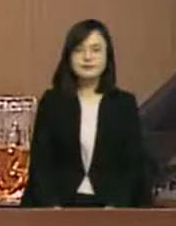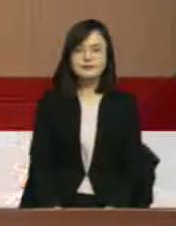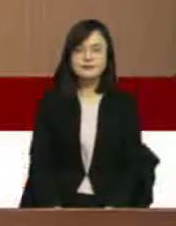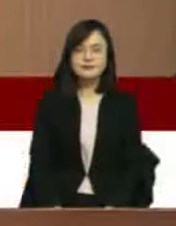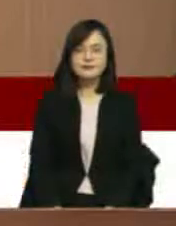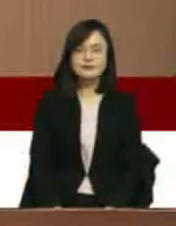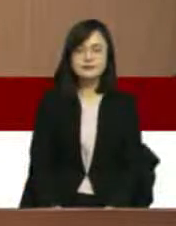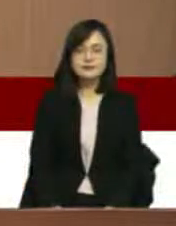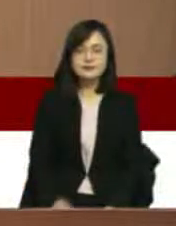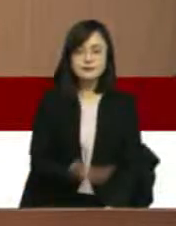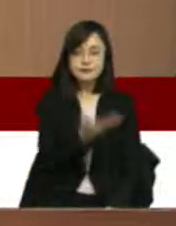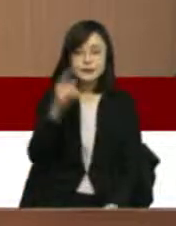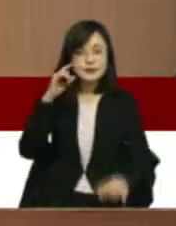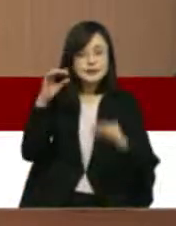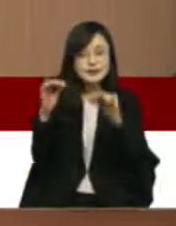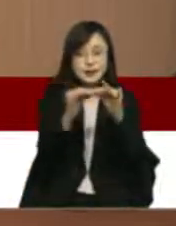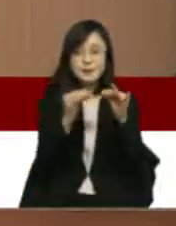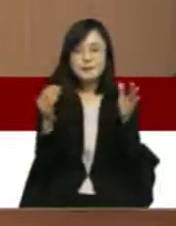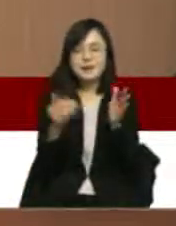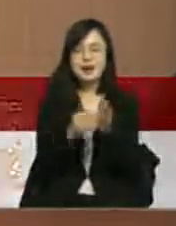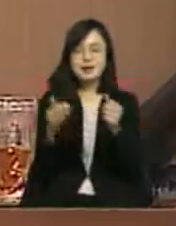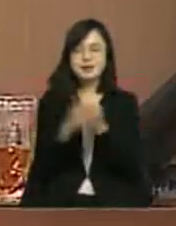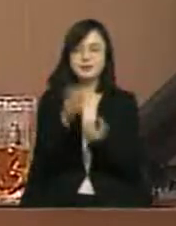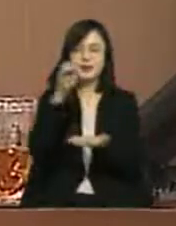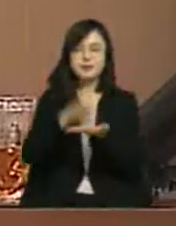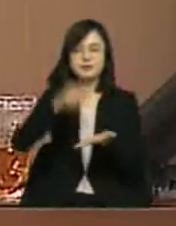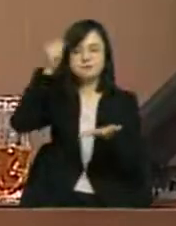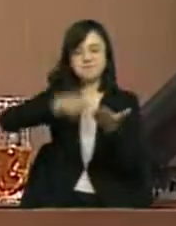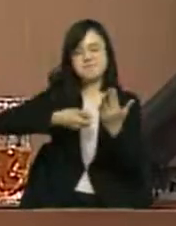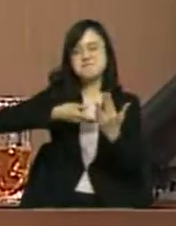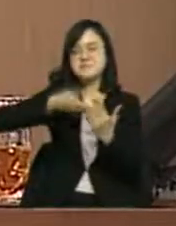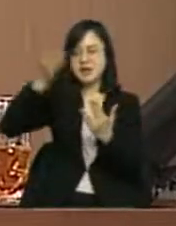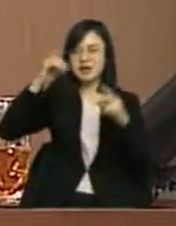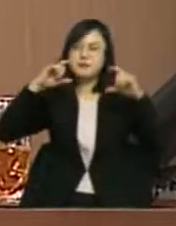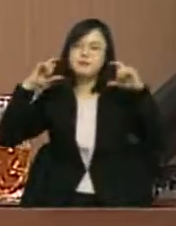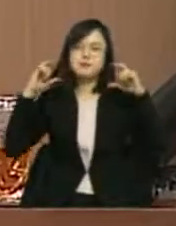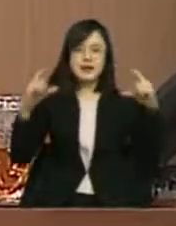이의가 없으므로 가결되었음을 선포합니다.